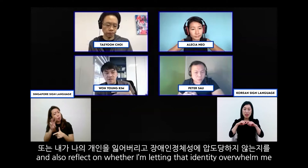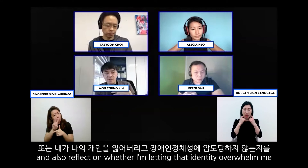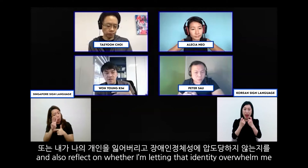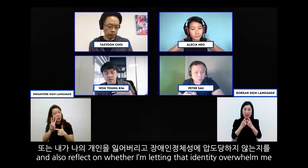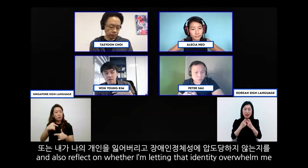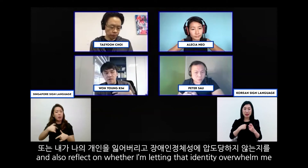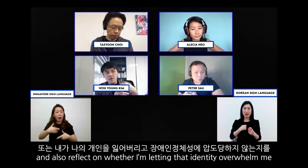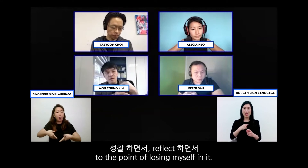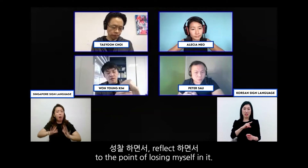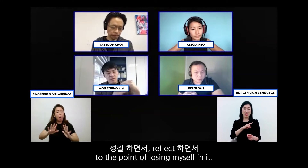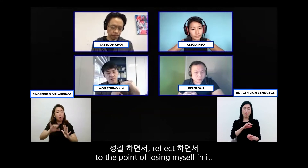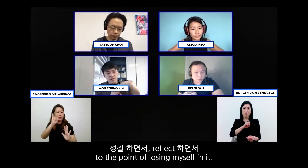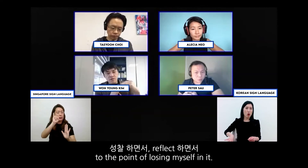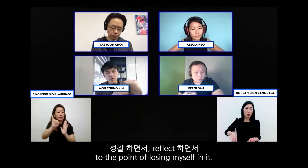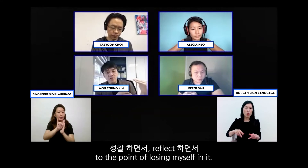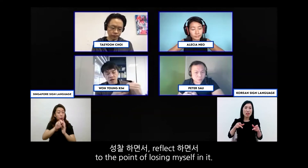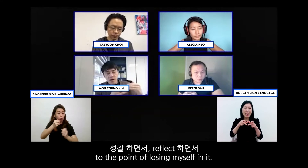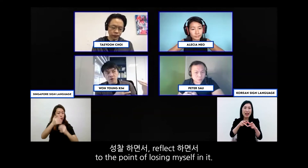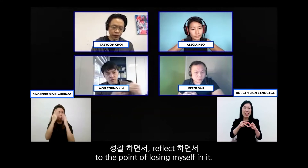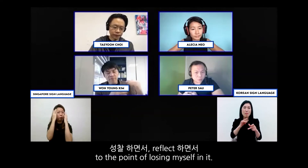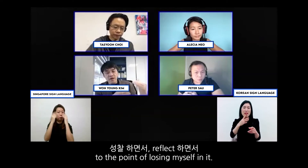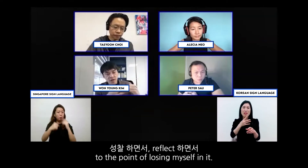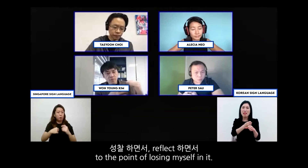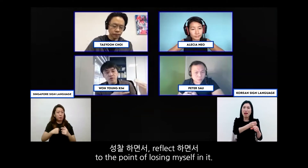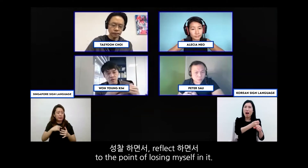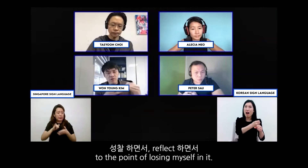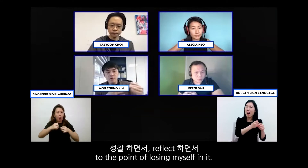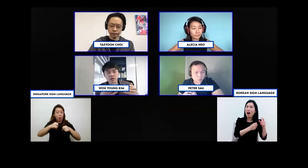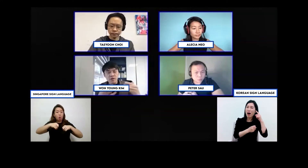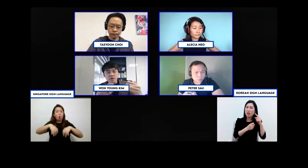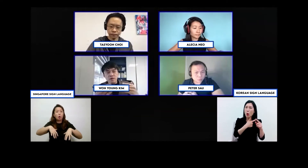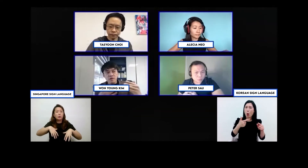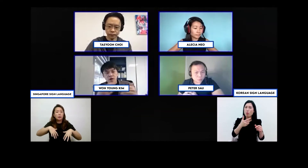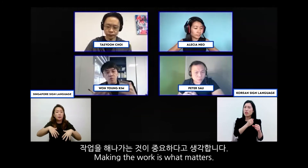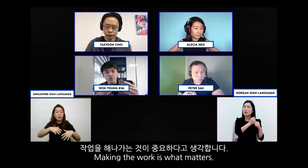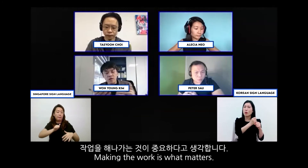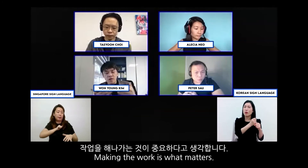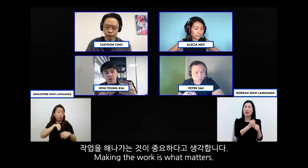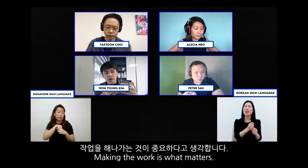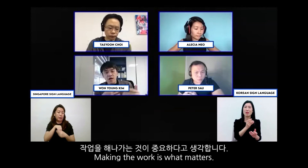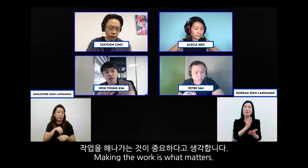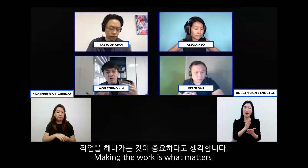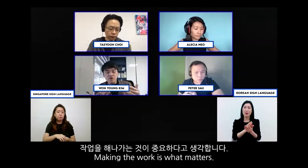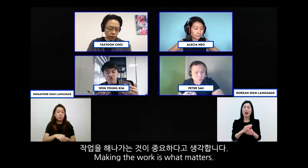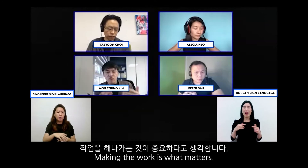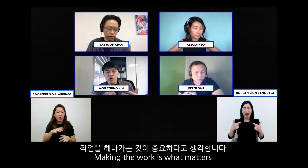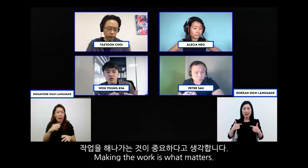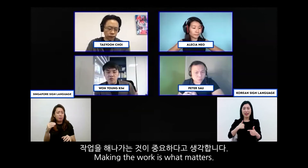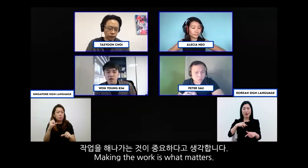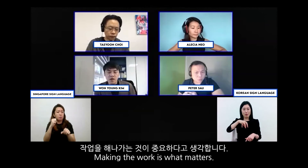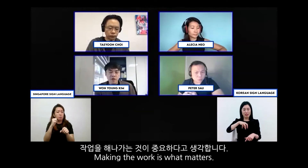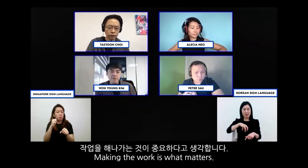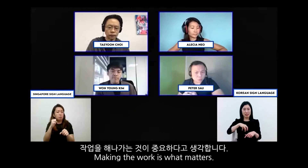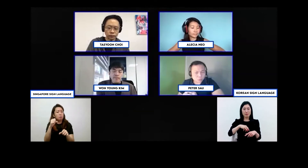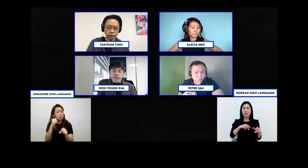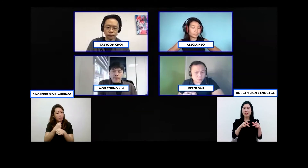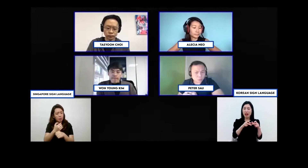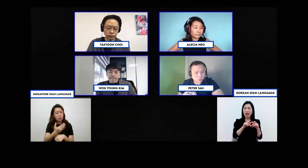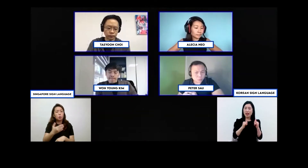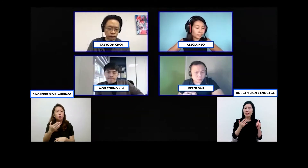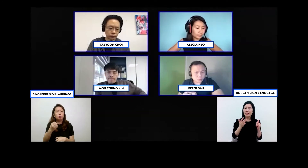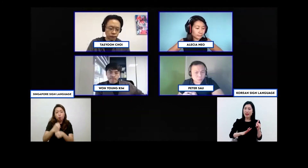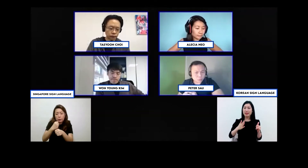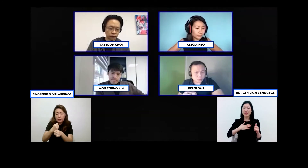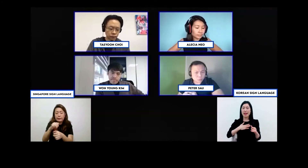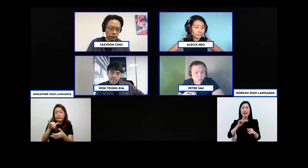압도당하지 않는지를 성찰하면, reflect 하면서 작업을 해나가는 것이 중요하다고 생각합니다.